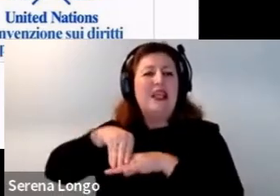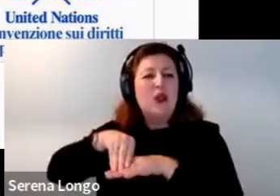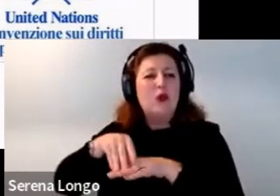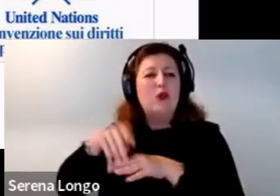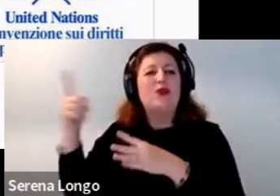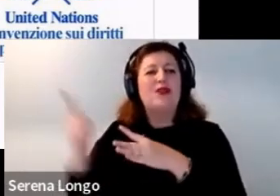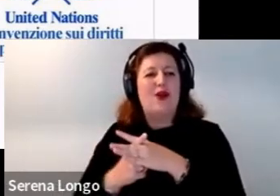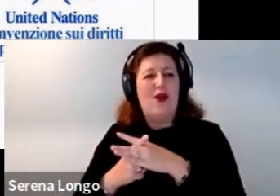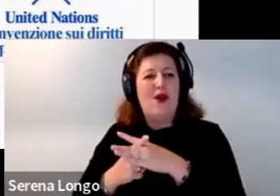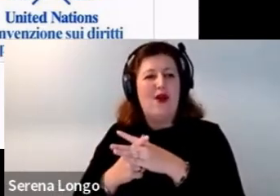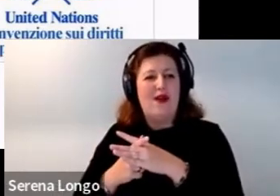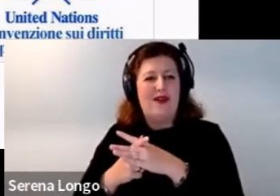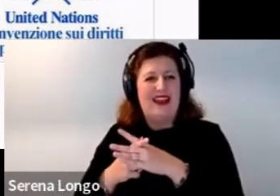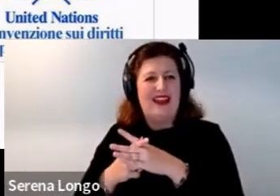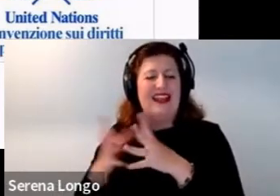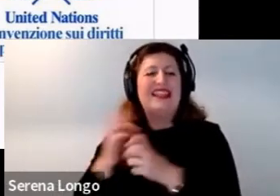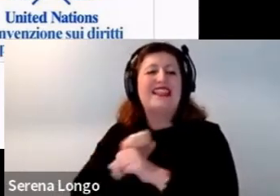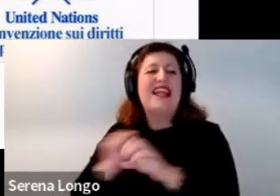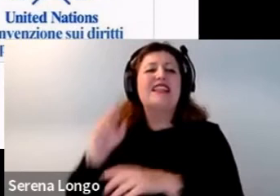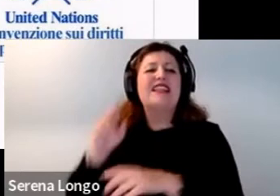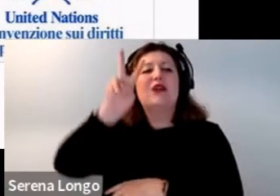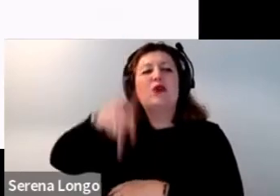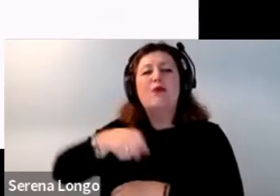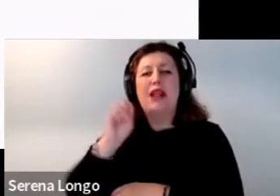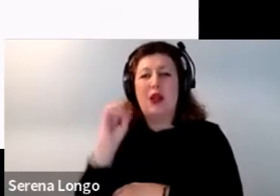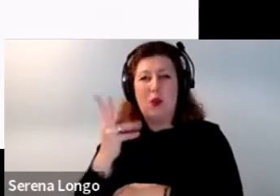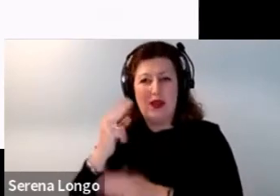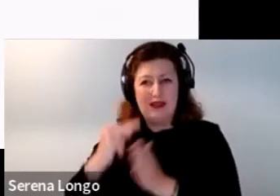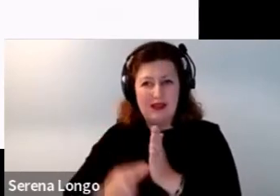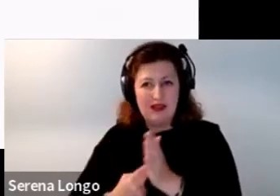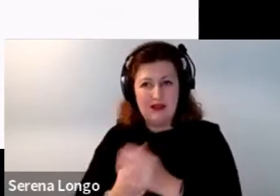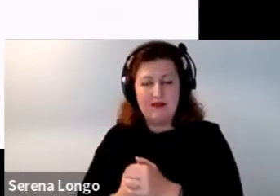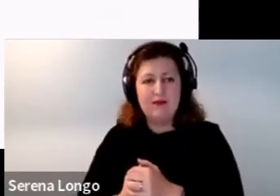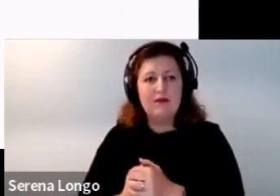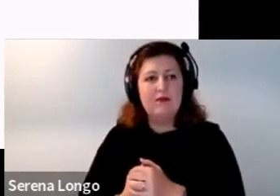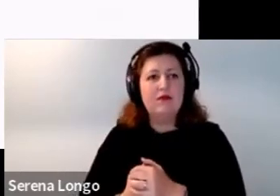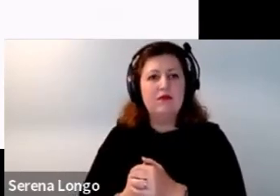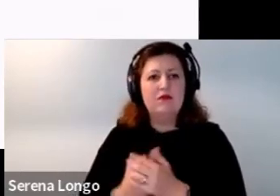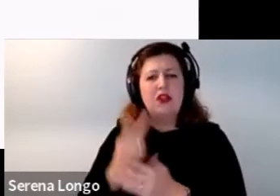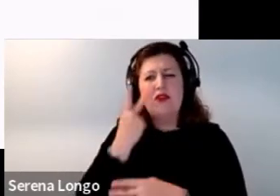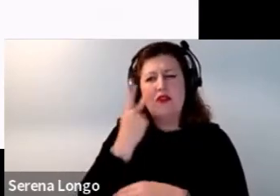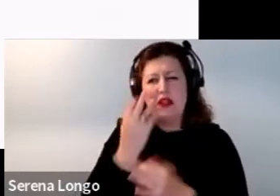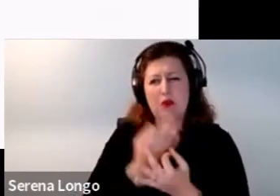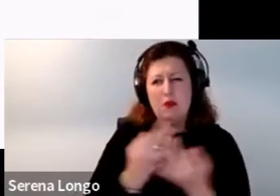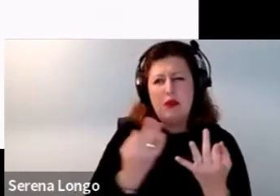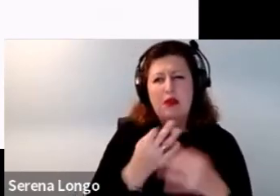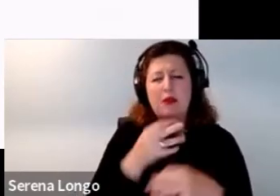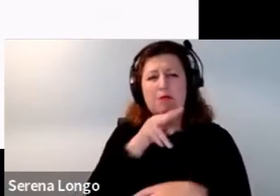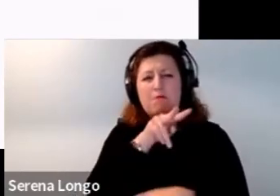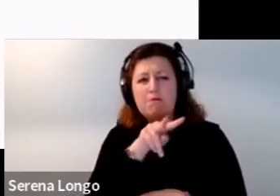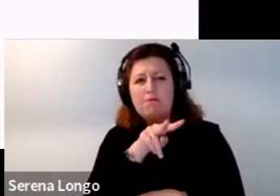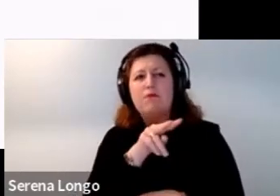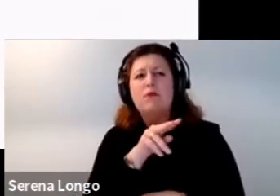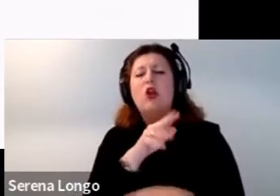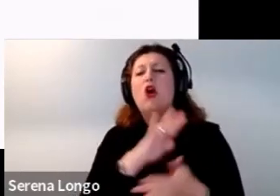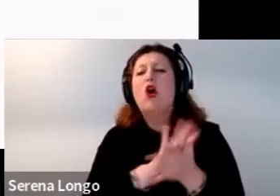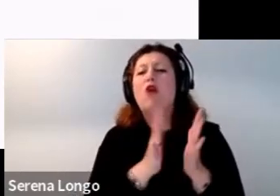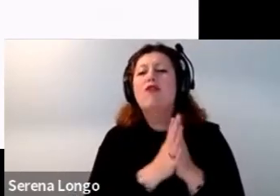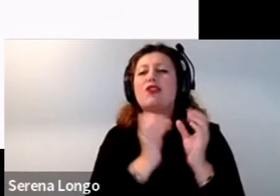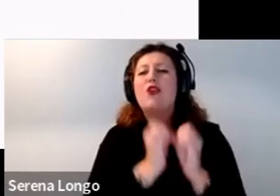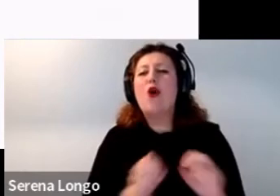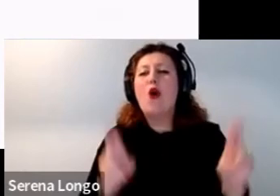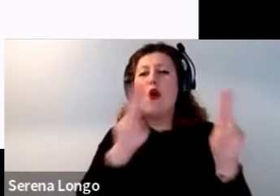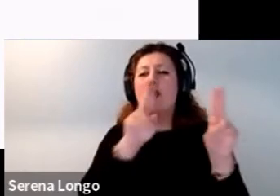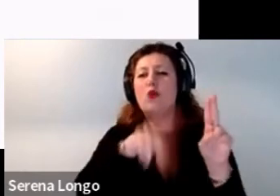2015. Veniamo alla Convenzione dell'ONU sui diritti delle persone con disabilità del